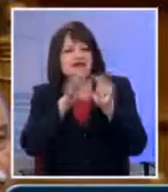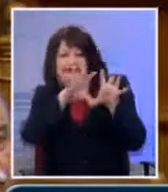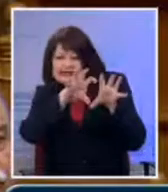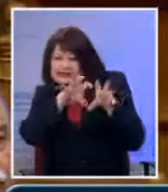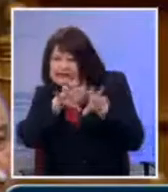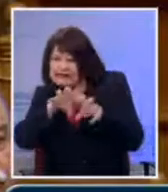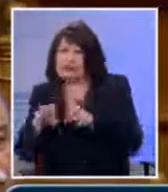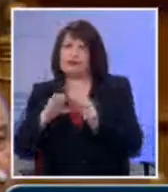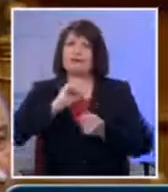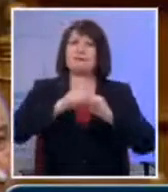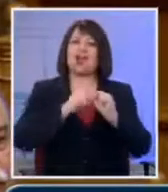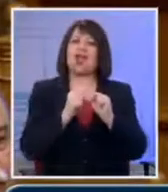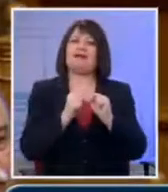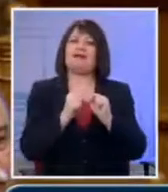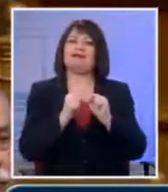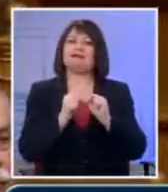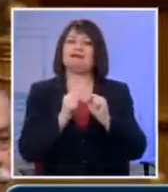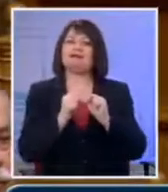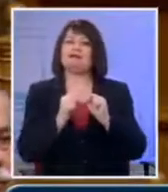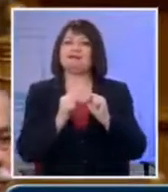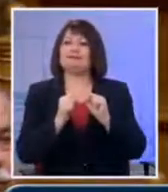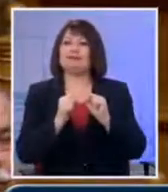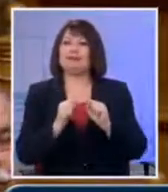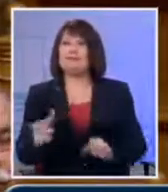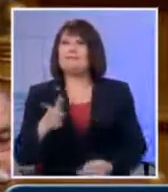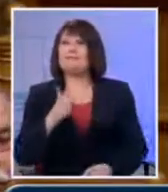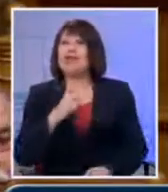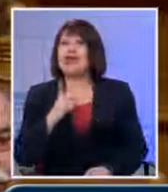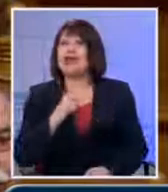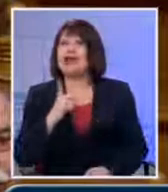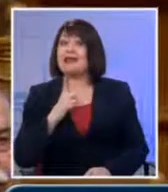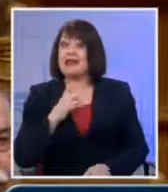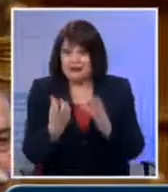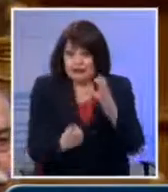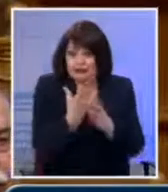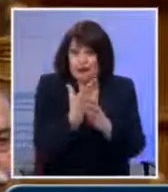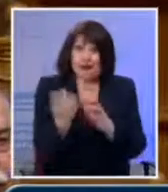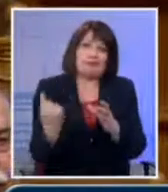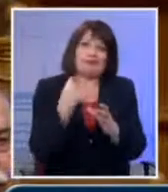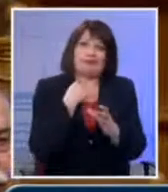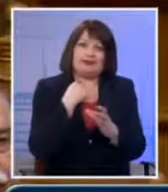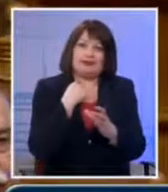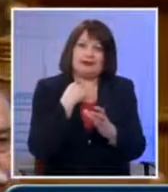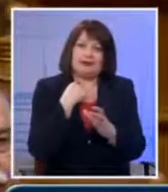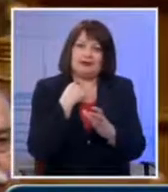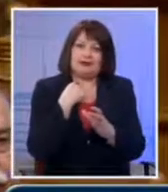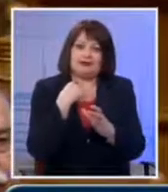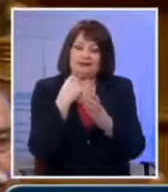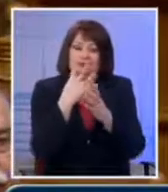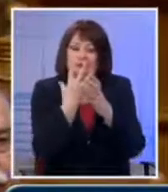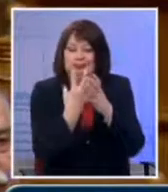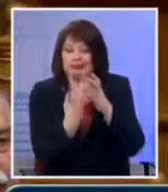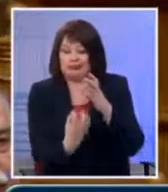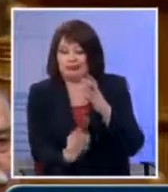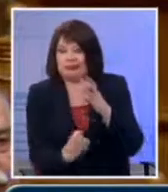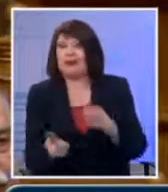με δόντια να κρατηθεί. Και καρτερά να αποτύχει το καινούριο. Να λυγίσει. Μην